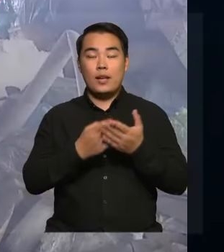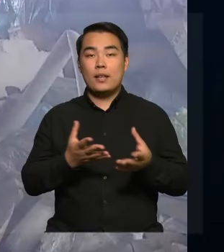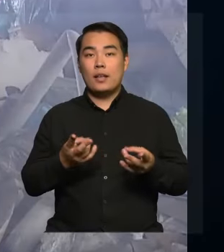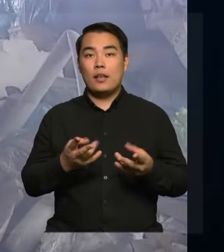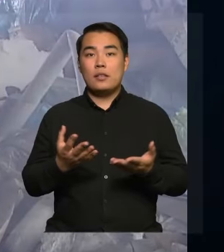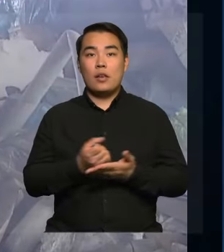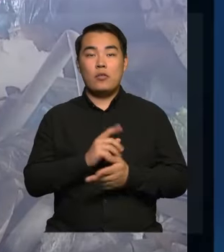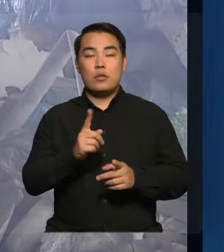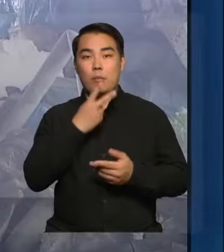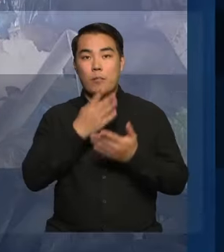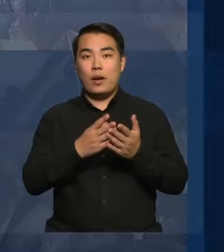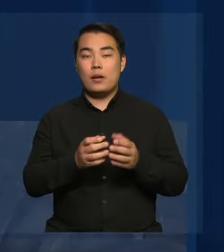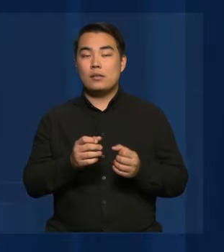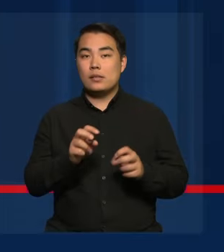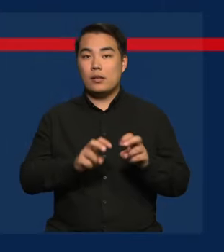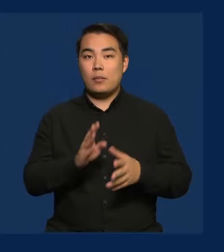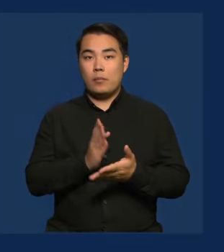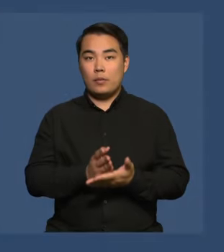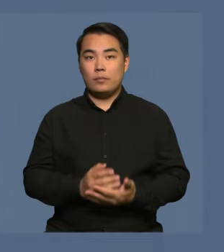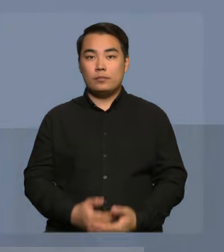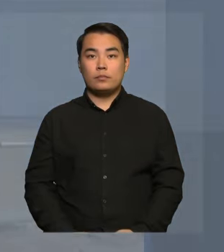таппай шетелден сатып алып жүр.